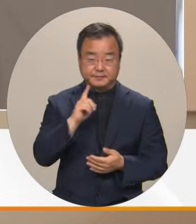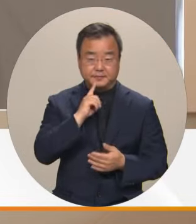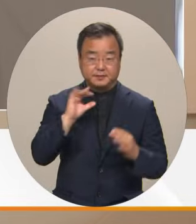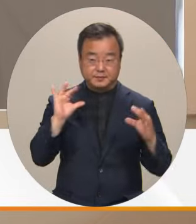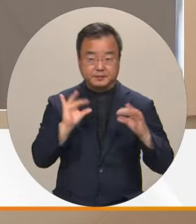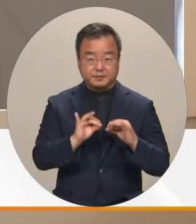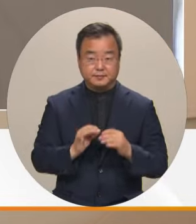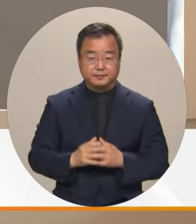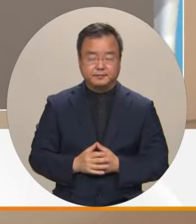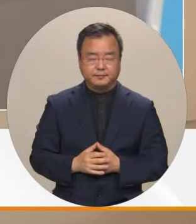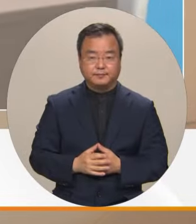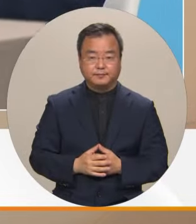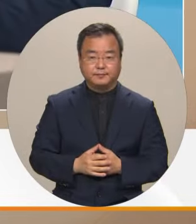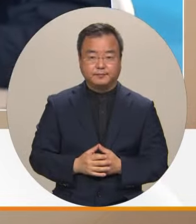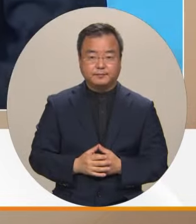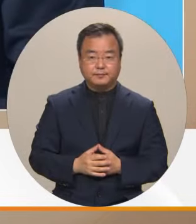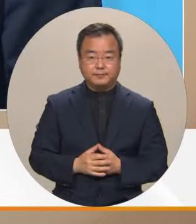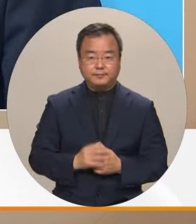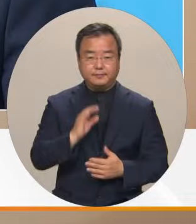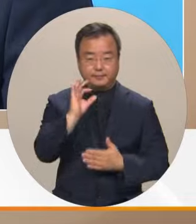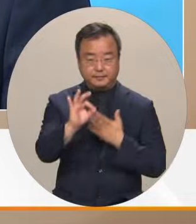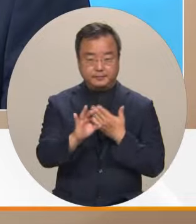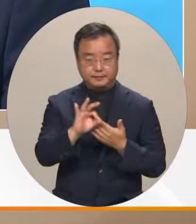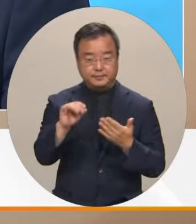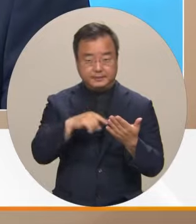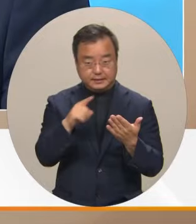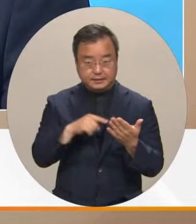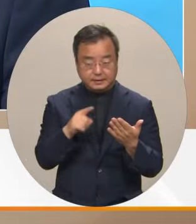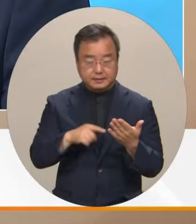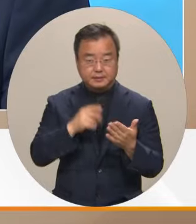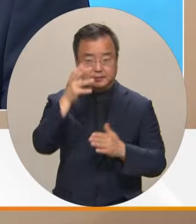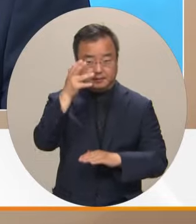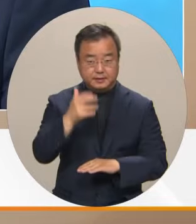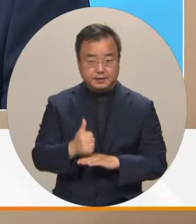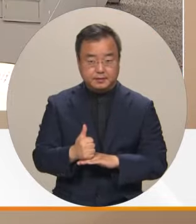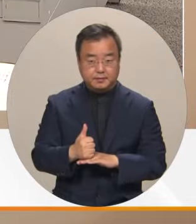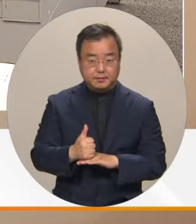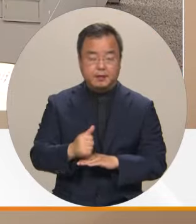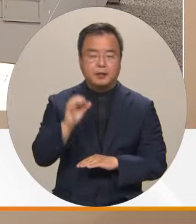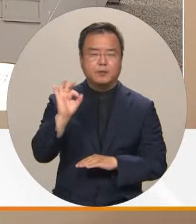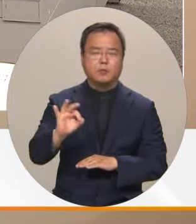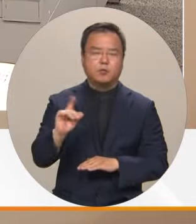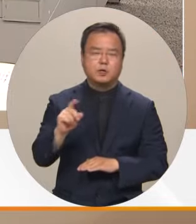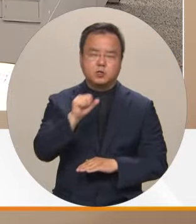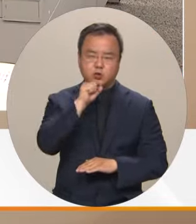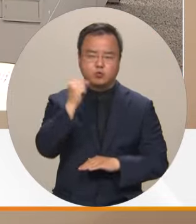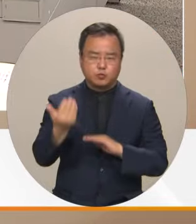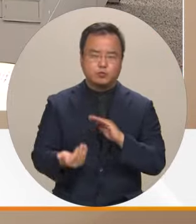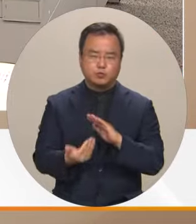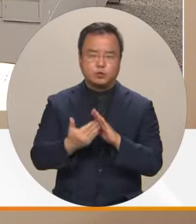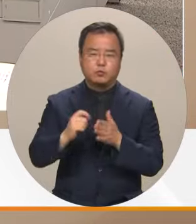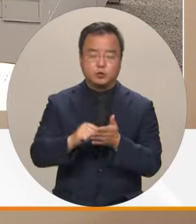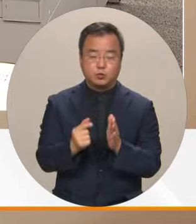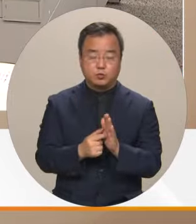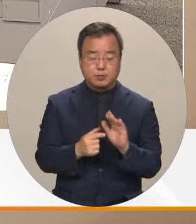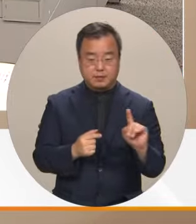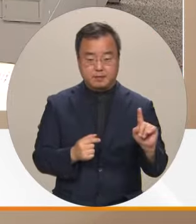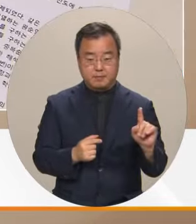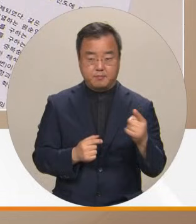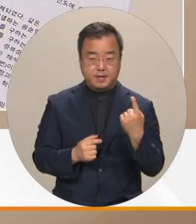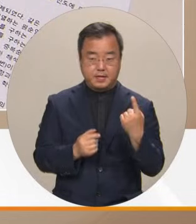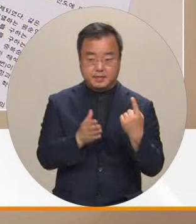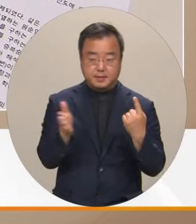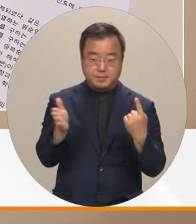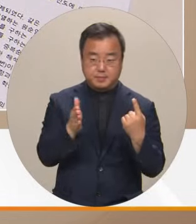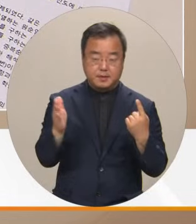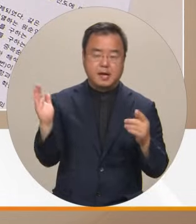모았었던 어 실제 가채점 결과를 보니까 어 최상위권 즉 100점을 맞는 학생들